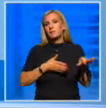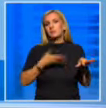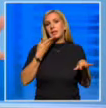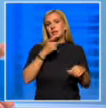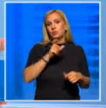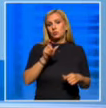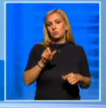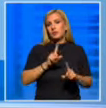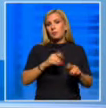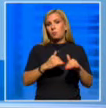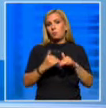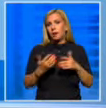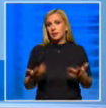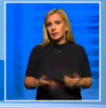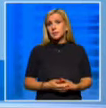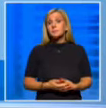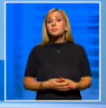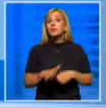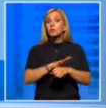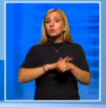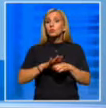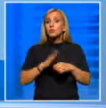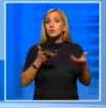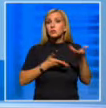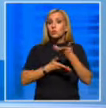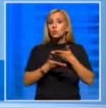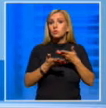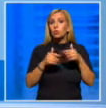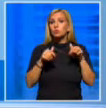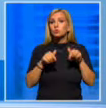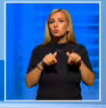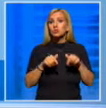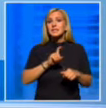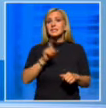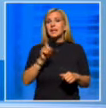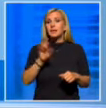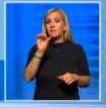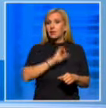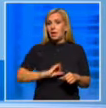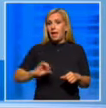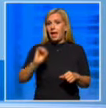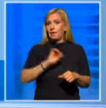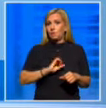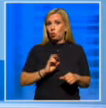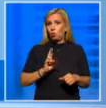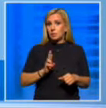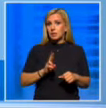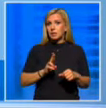помага особено. В основата на дискусията около госпожа Захариева като еврокомисар стои сигнал